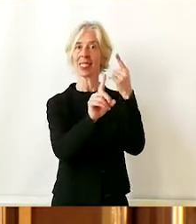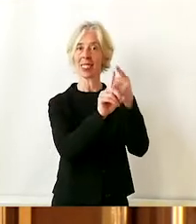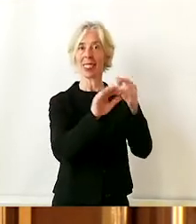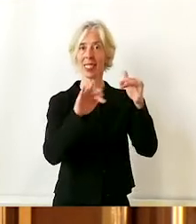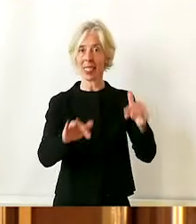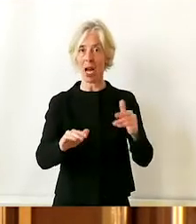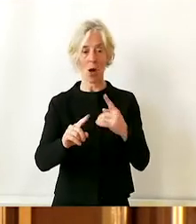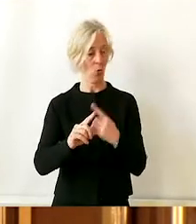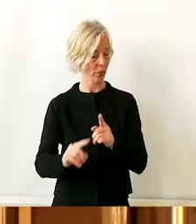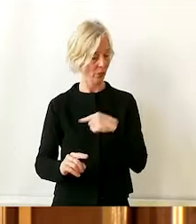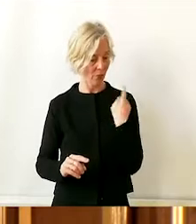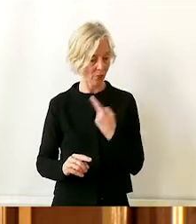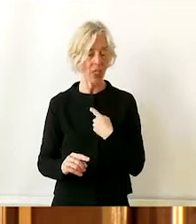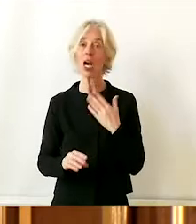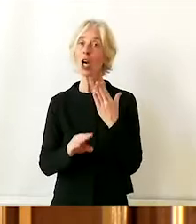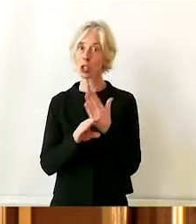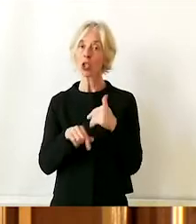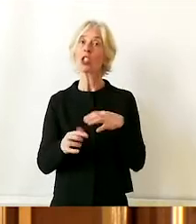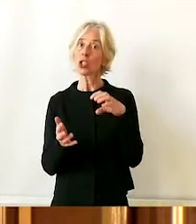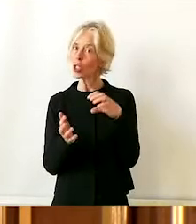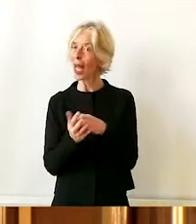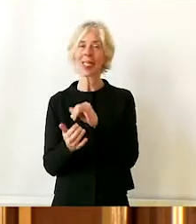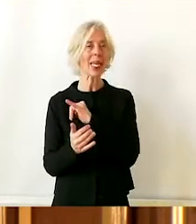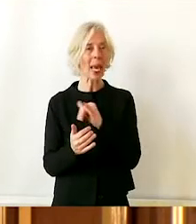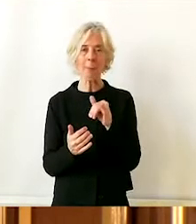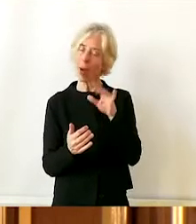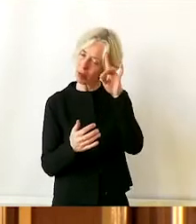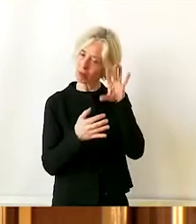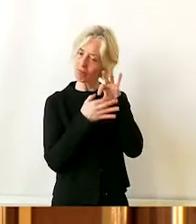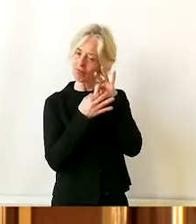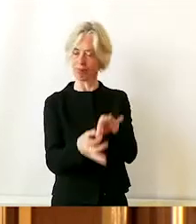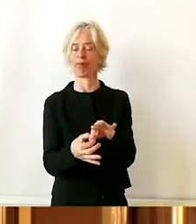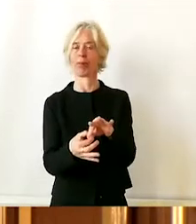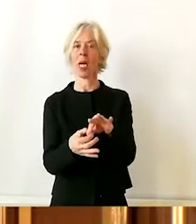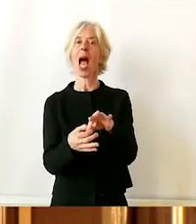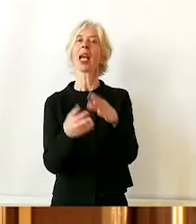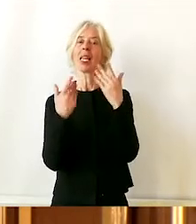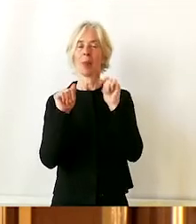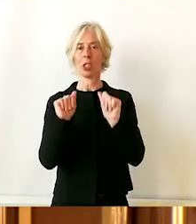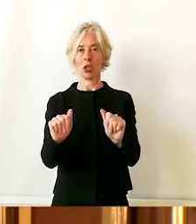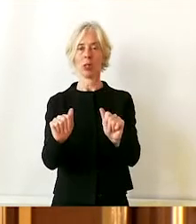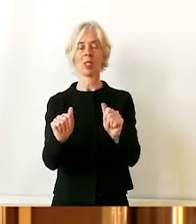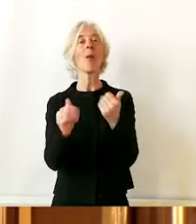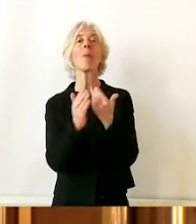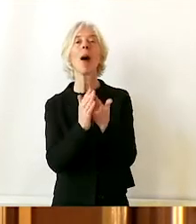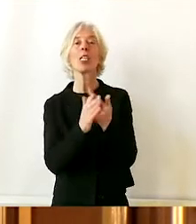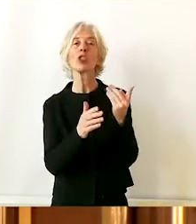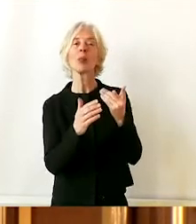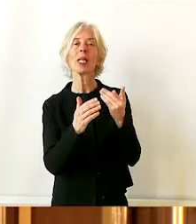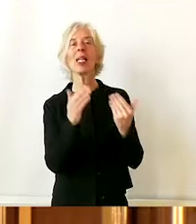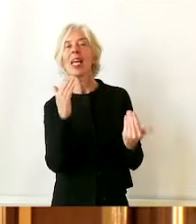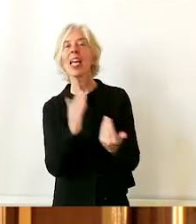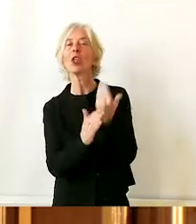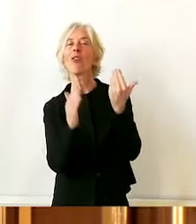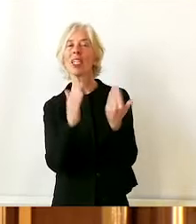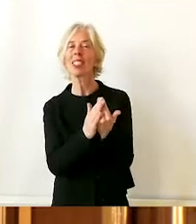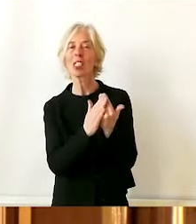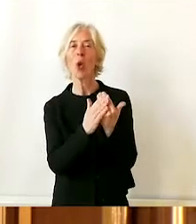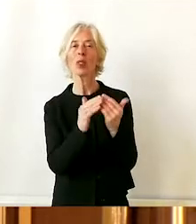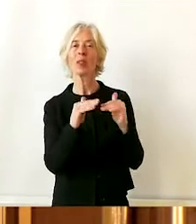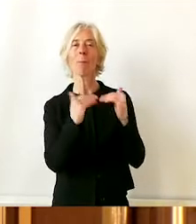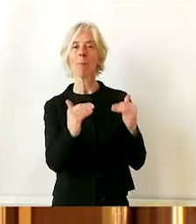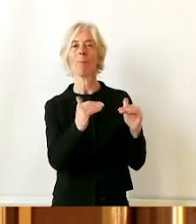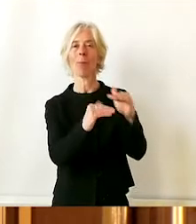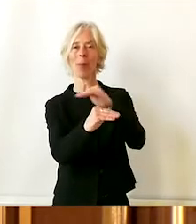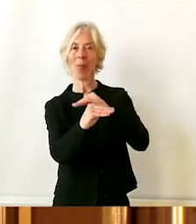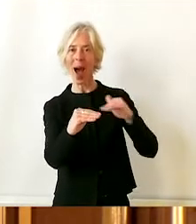Entwicklungen einpreisen können. Wenn man sich beispielsweise die Entwicklung des Innovationsparks anguckt, der unter dem Label Ressourceneffizienz steht, dann zeigt es